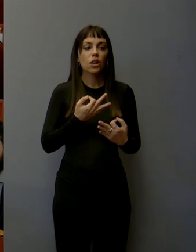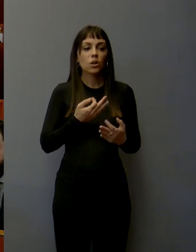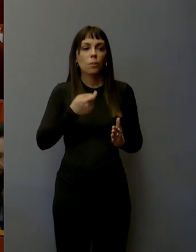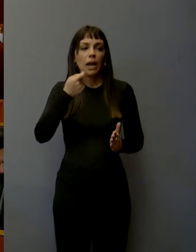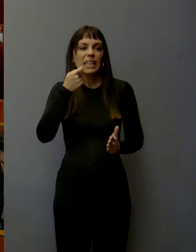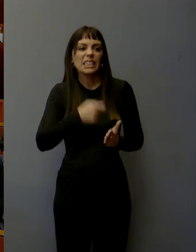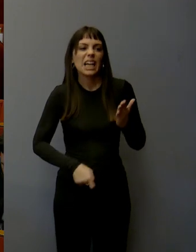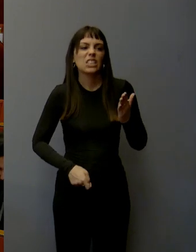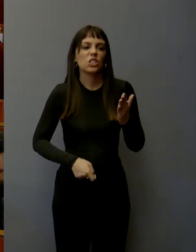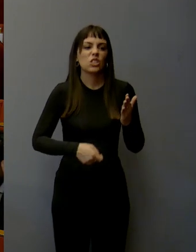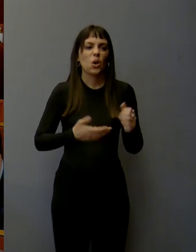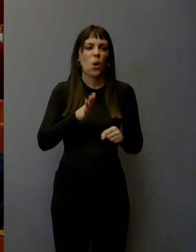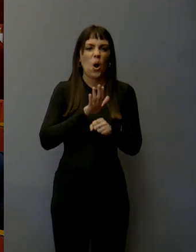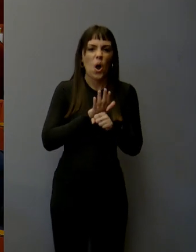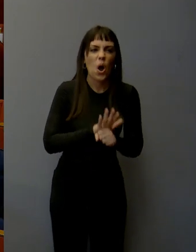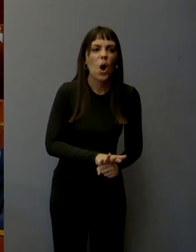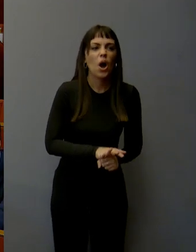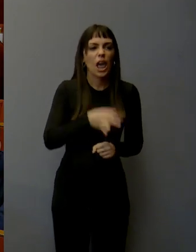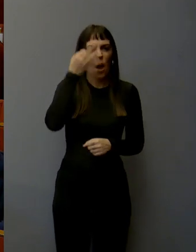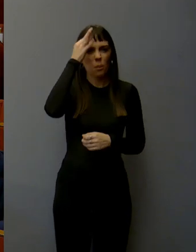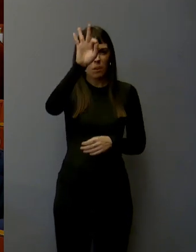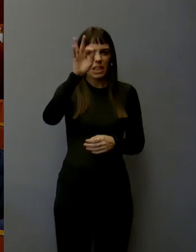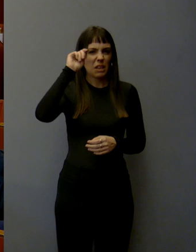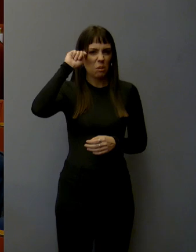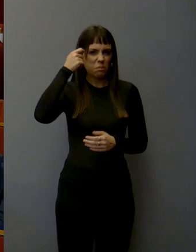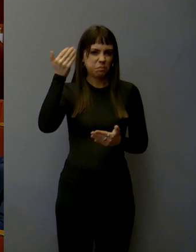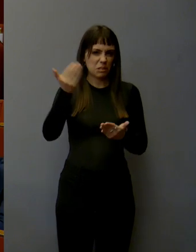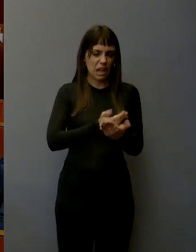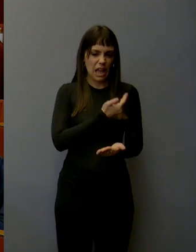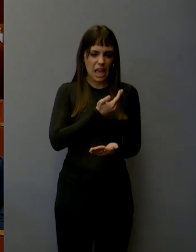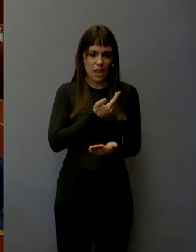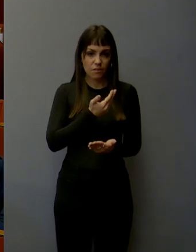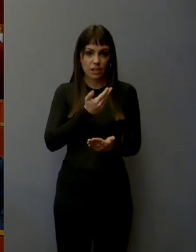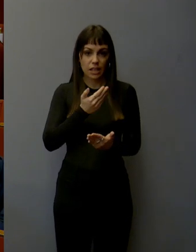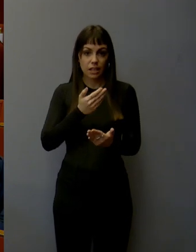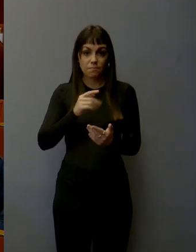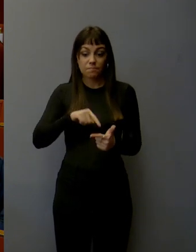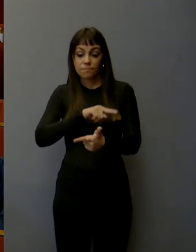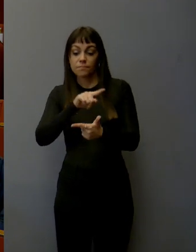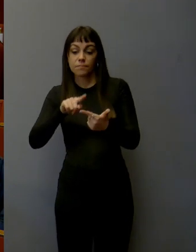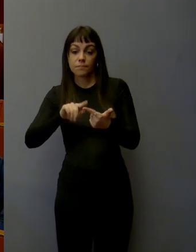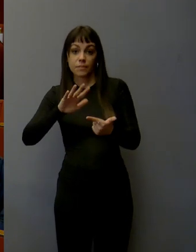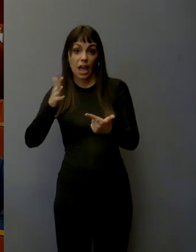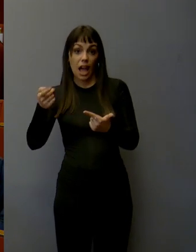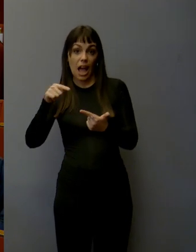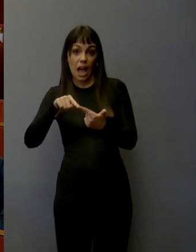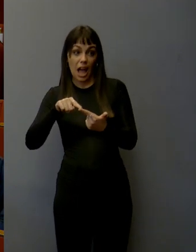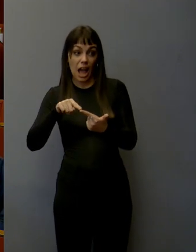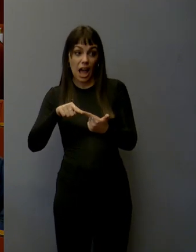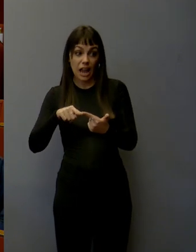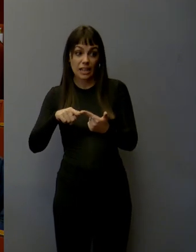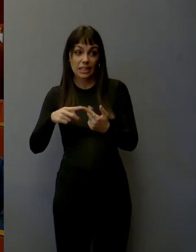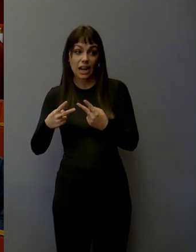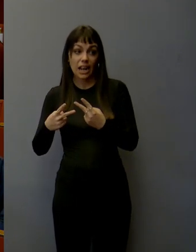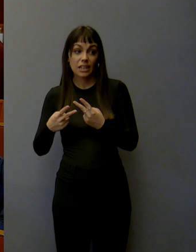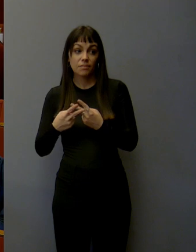del disagio ad esempio e dall'altra parte è una narrazione che porta la stigmatizzazione la demonizzazione di un nemico creato ad